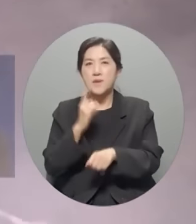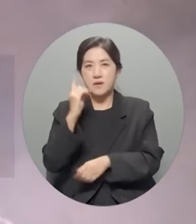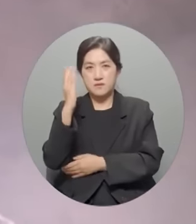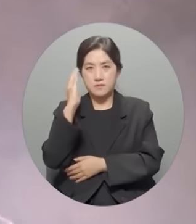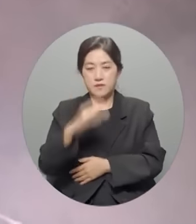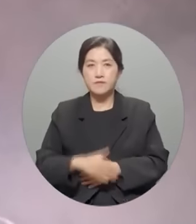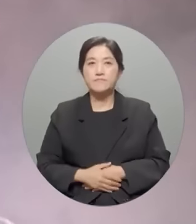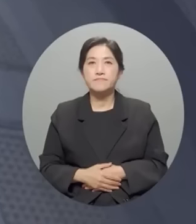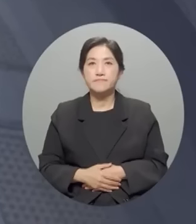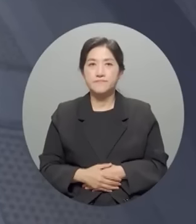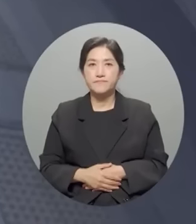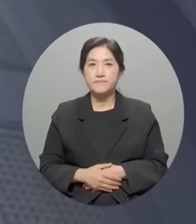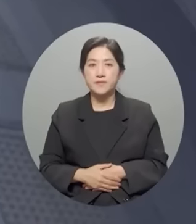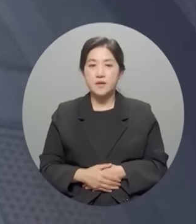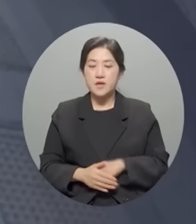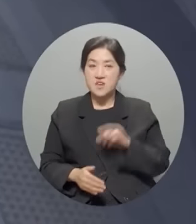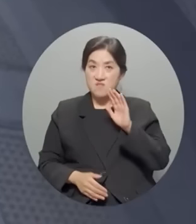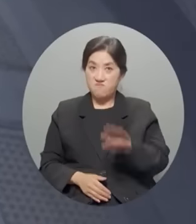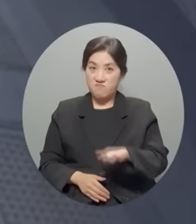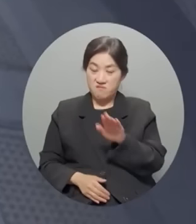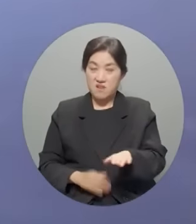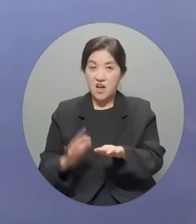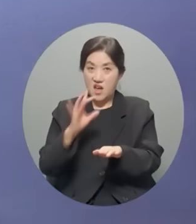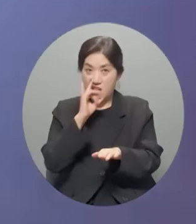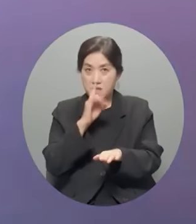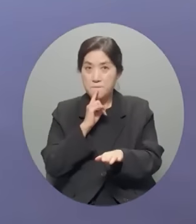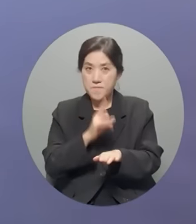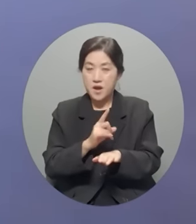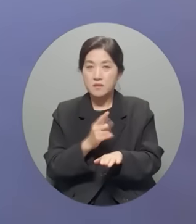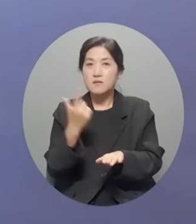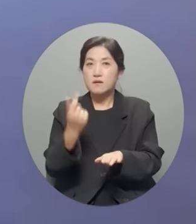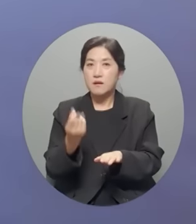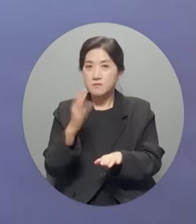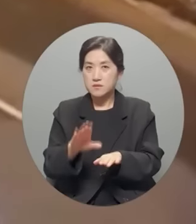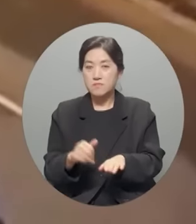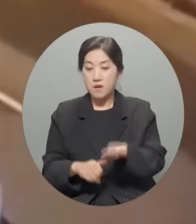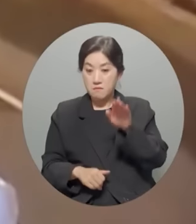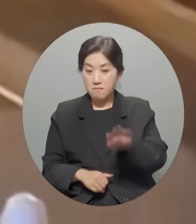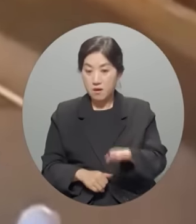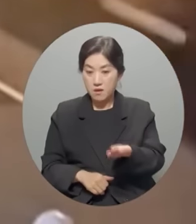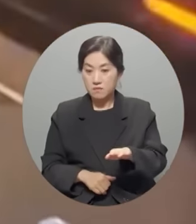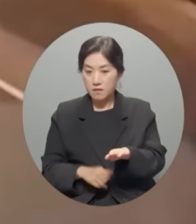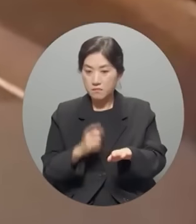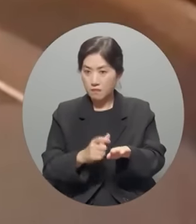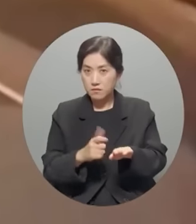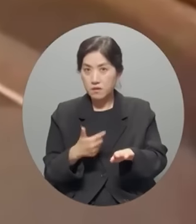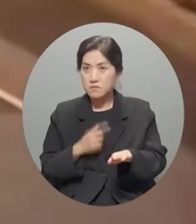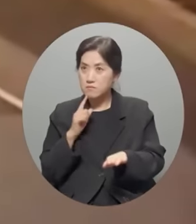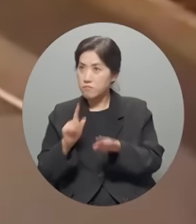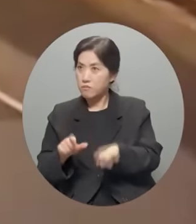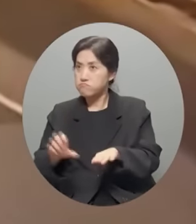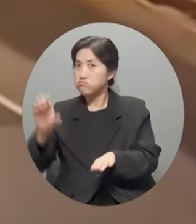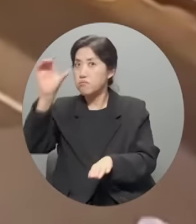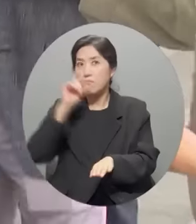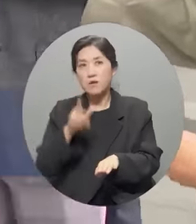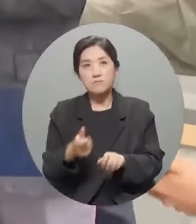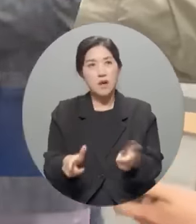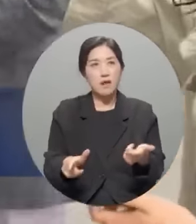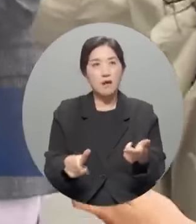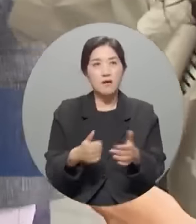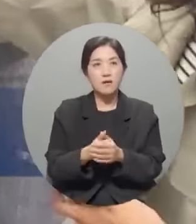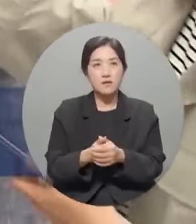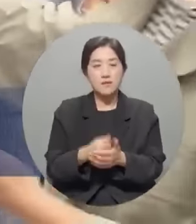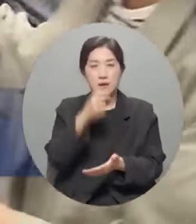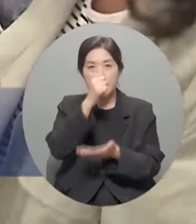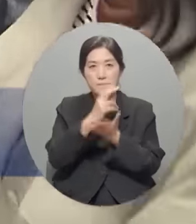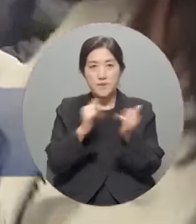겁니다. 브레이크가 제대로 작동하지 않다는 건 같지만 구체적인 묘사가 다른 겁니다. 피해자가